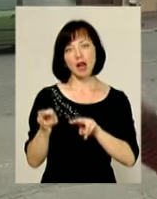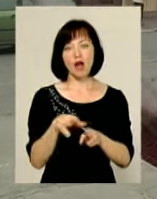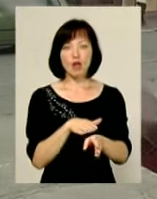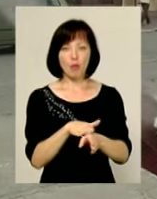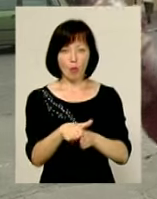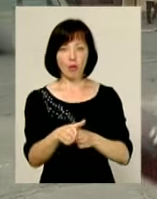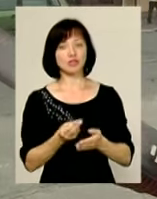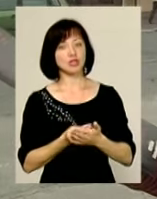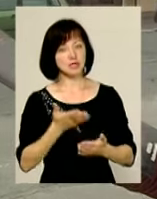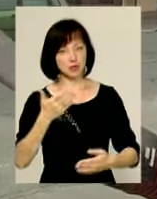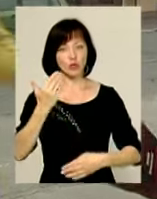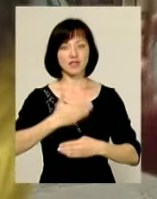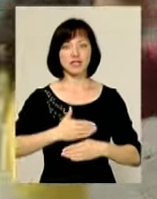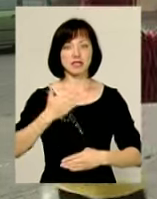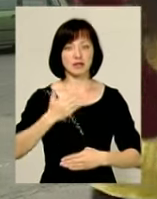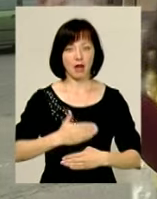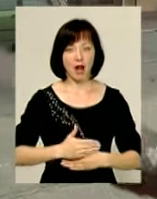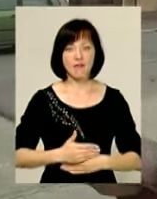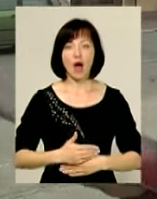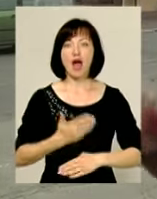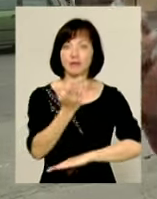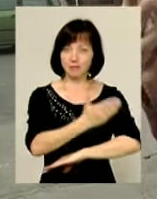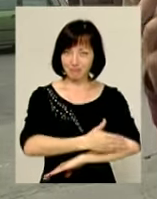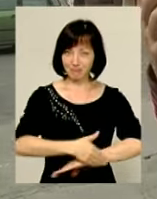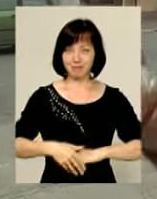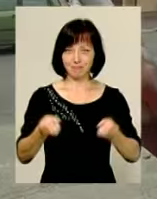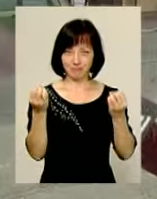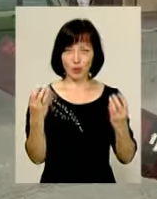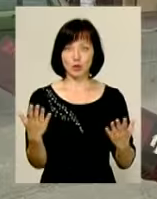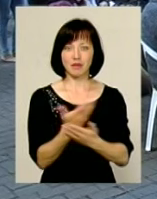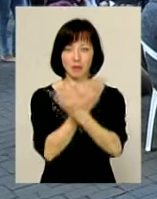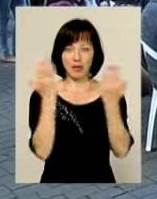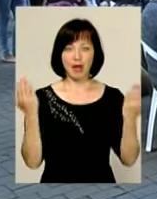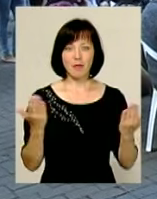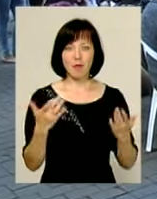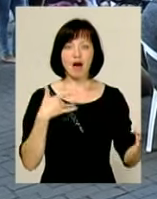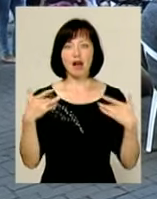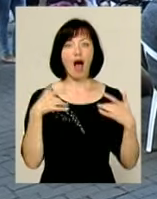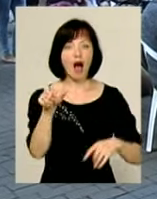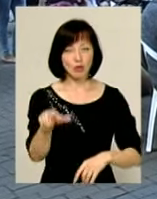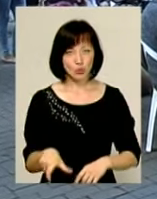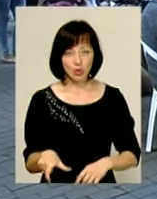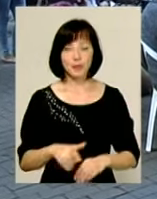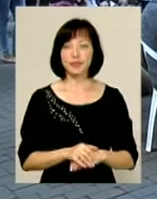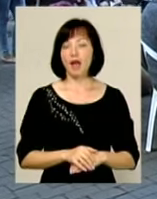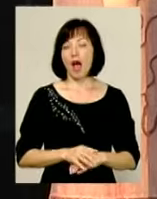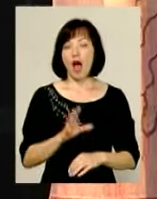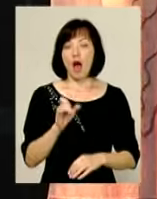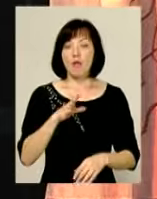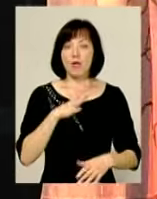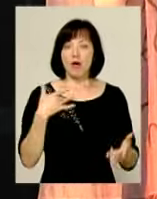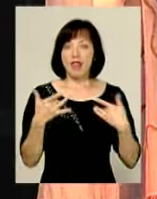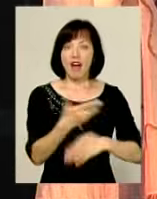повноцінну виставу. Під небом гра актора. Володимир Смотритель грав поета і